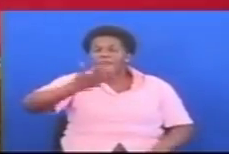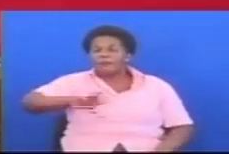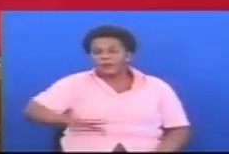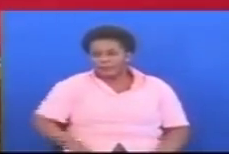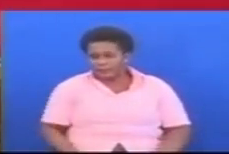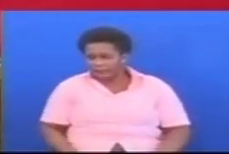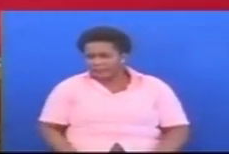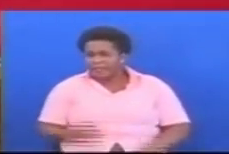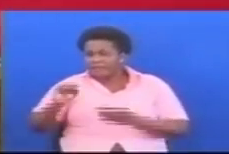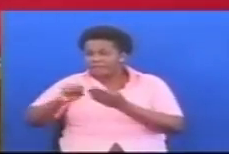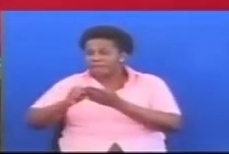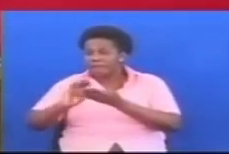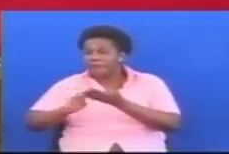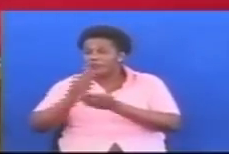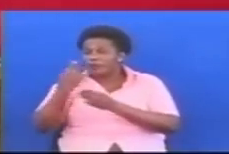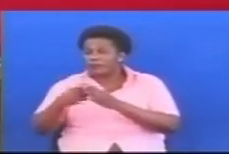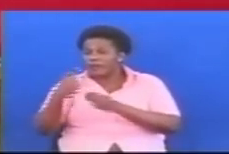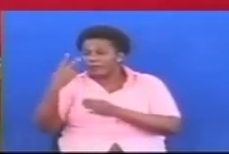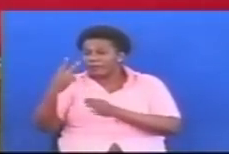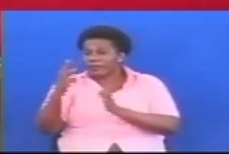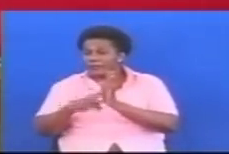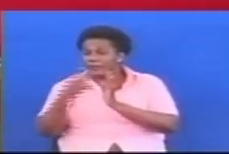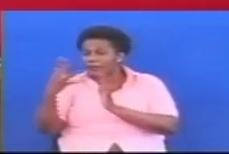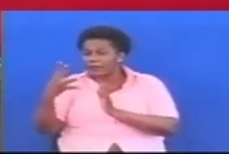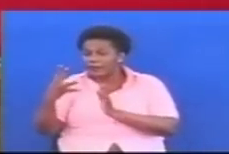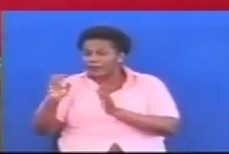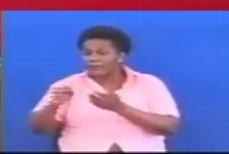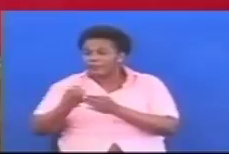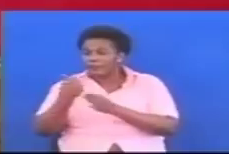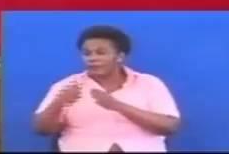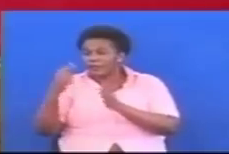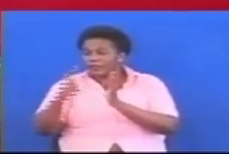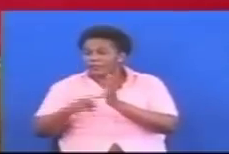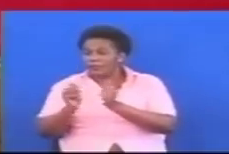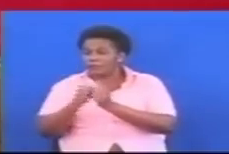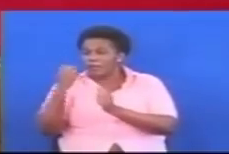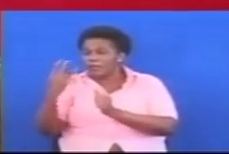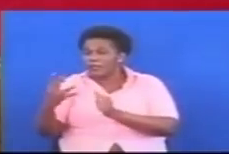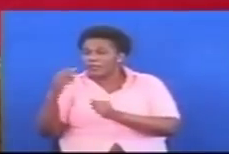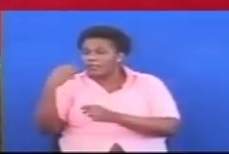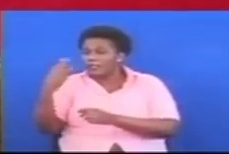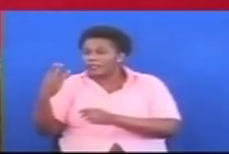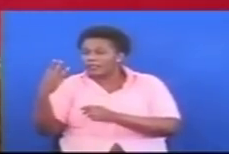milioni 200 bilioni 284 milioni 714